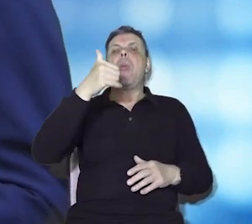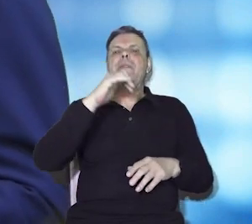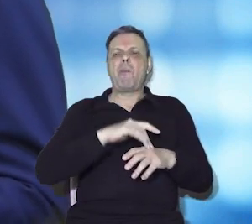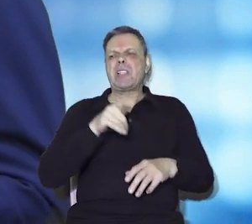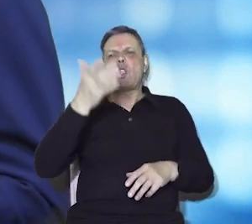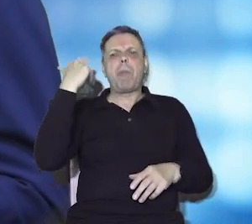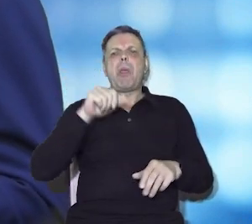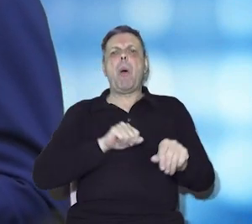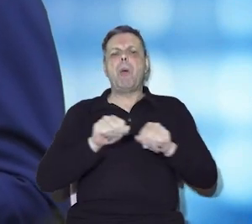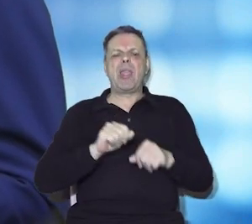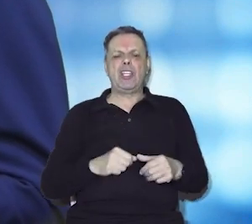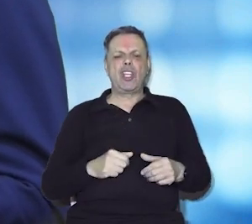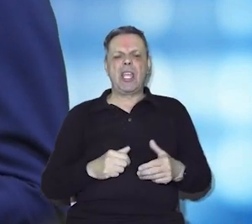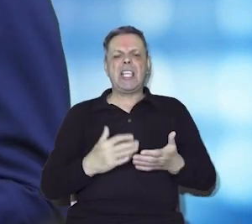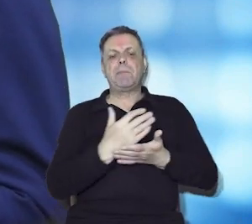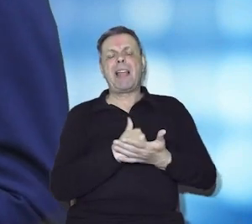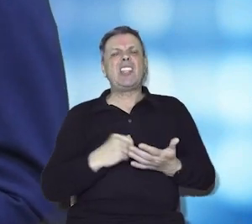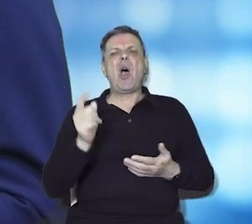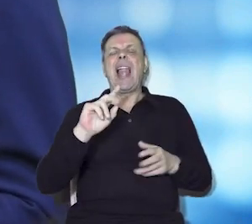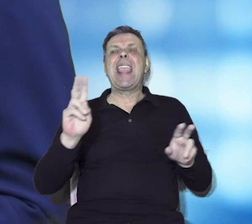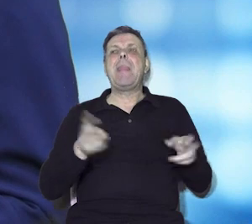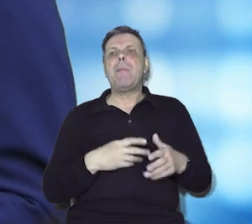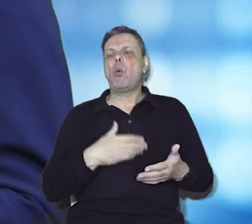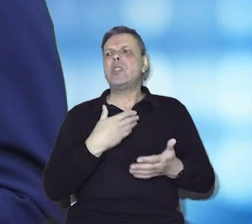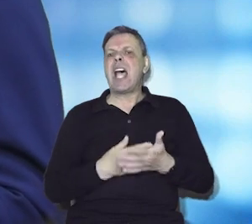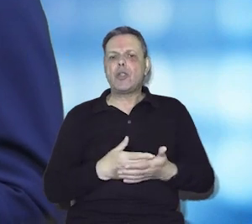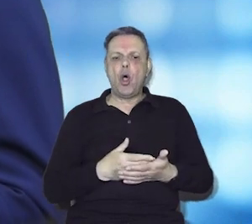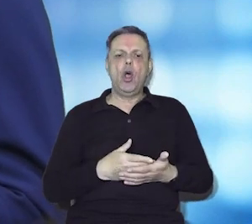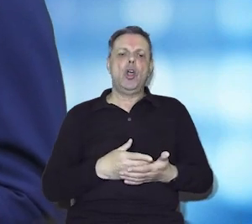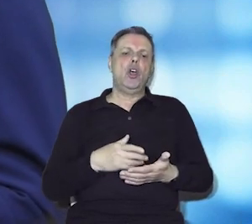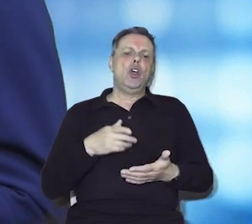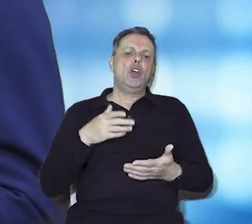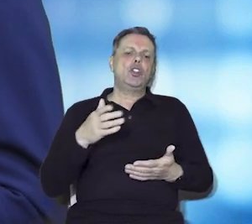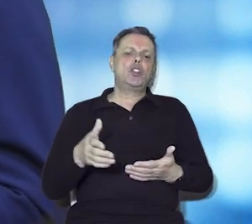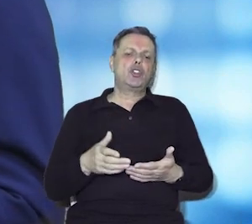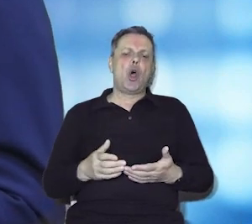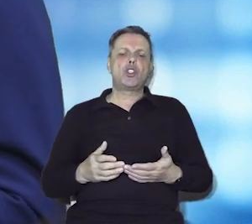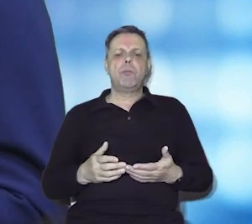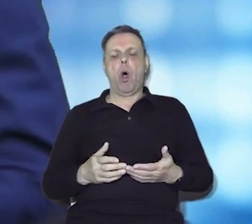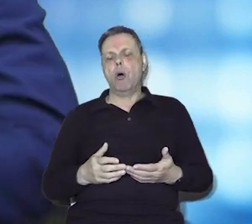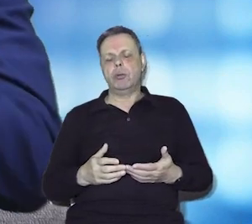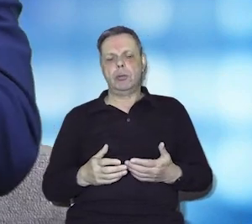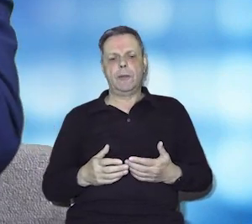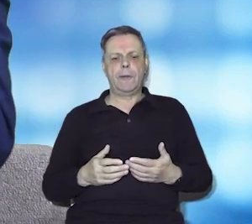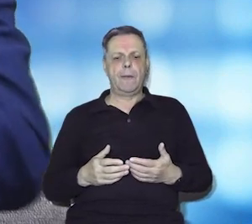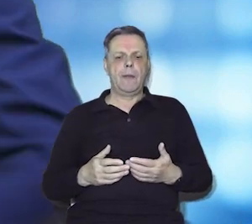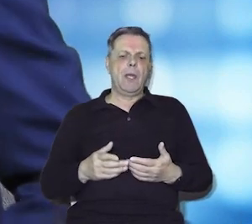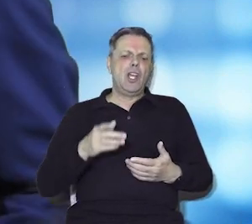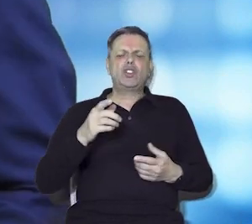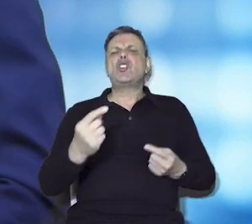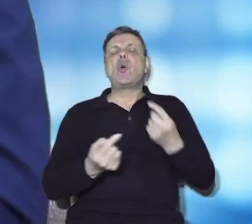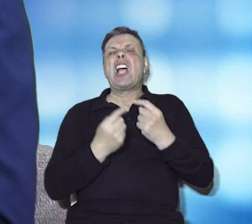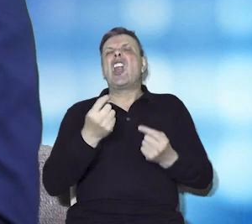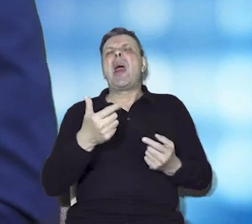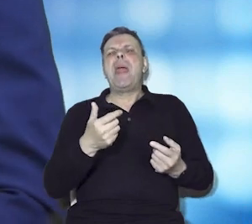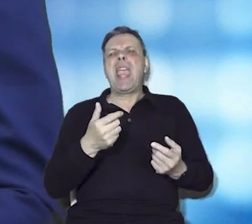bilo isplativo, ali ne mogu staviti, smo tada mlatili nekakve starije gošće u Opatiji, u Makarskoj